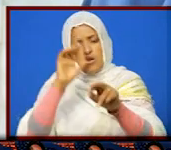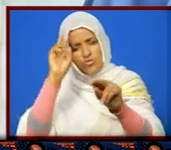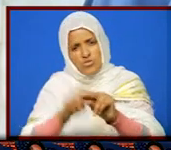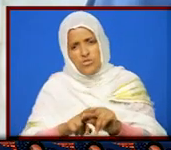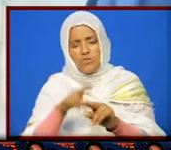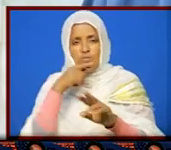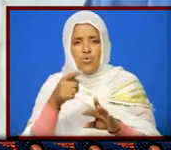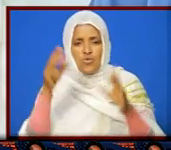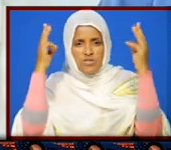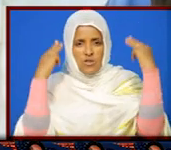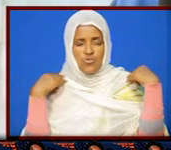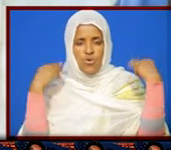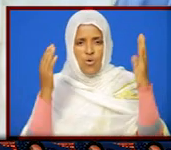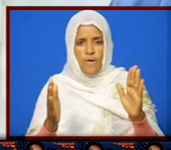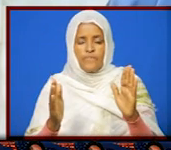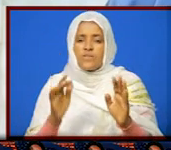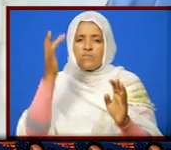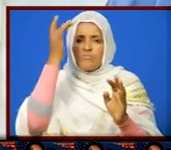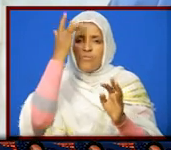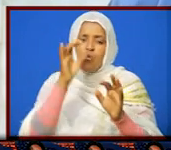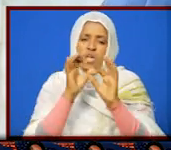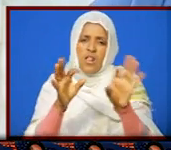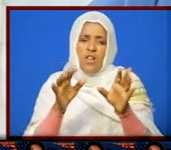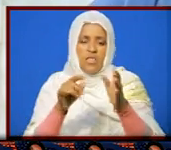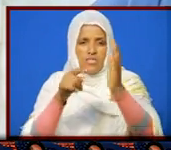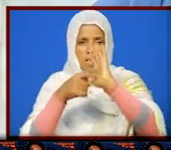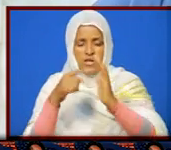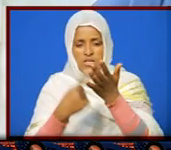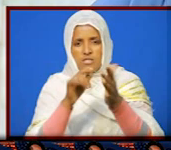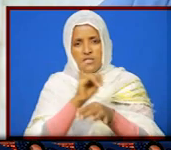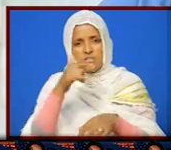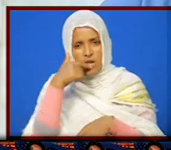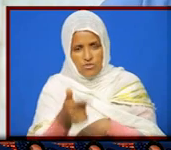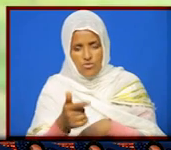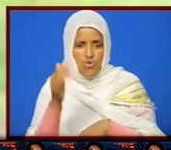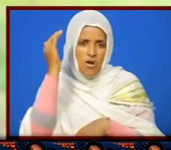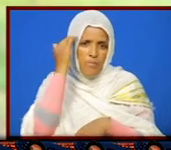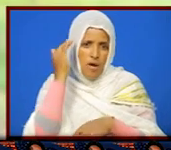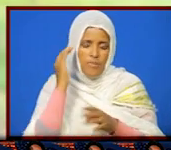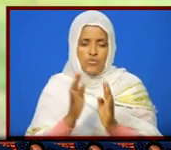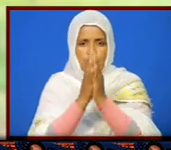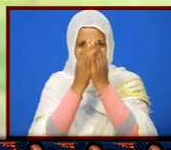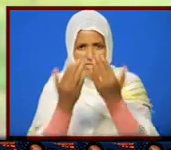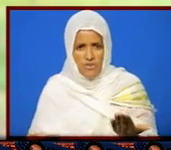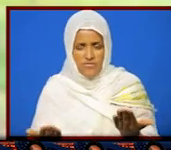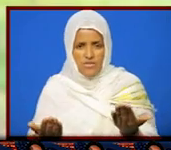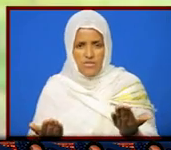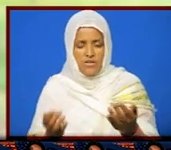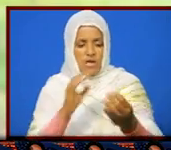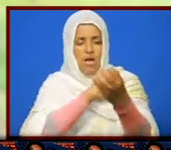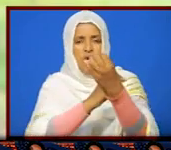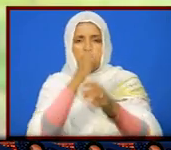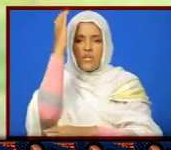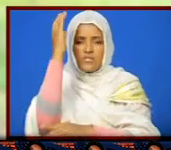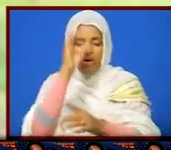የማይመለከተው ጥያቄ ላይ ቁጭ ብሎ ሰዱቃውያንም እንደው ዝም ብሎ የሌለ ጥያቄ እንዲህ ነው ያላቸው። በየአእምሮ መጻሕፍት ስእትክሙ